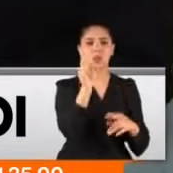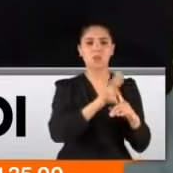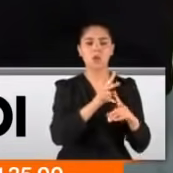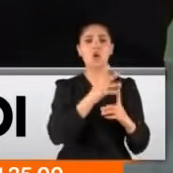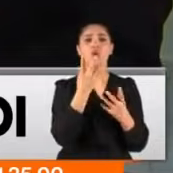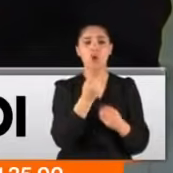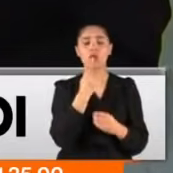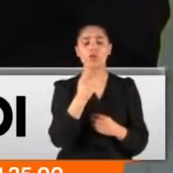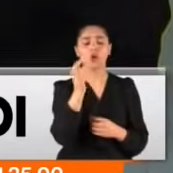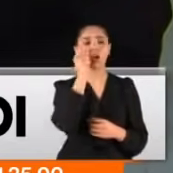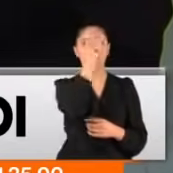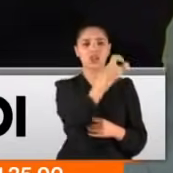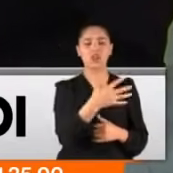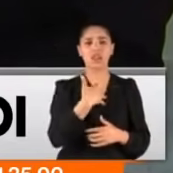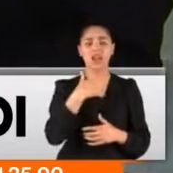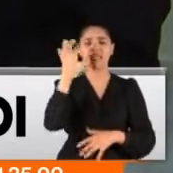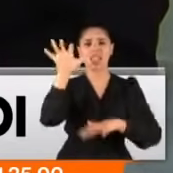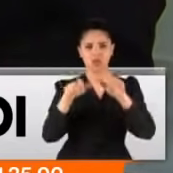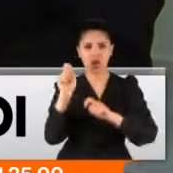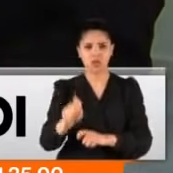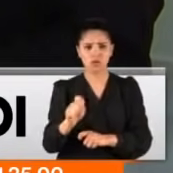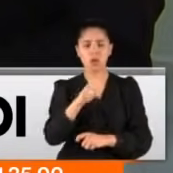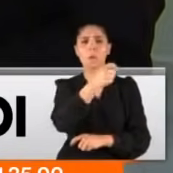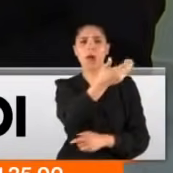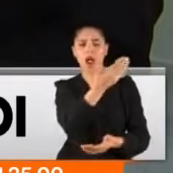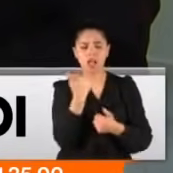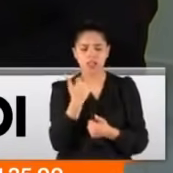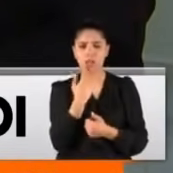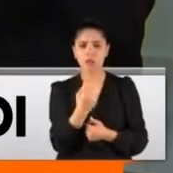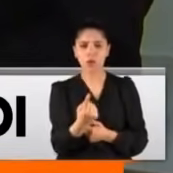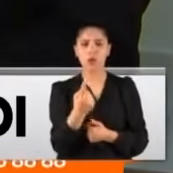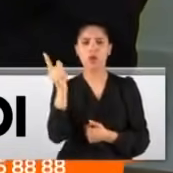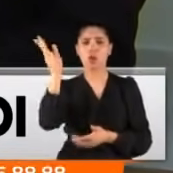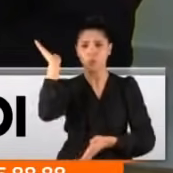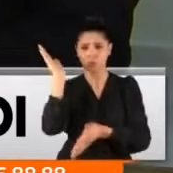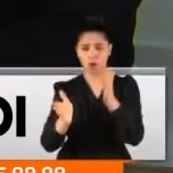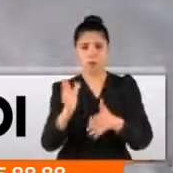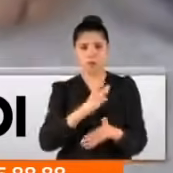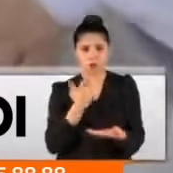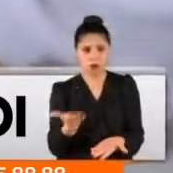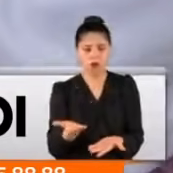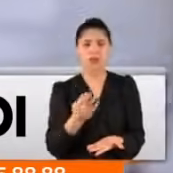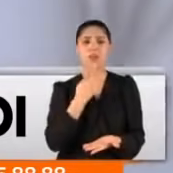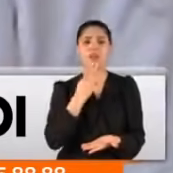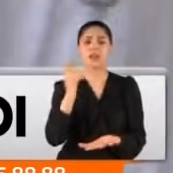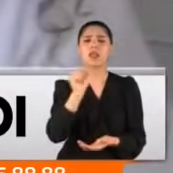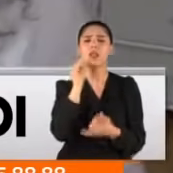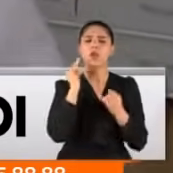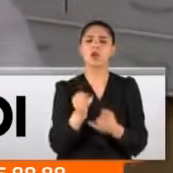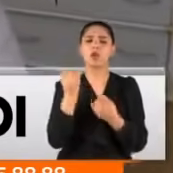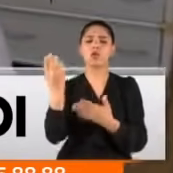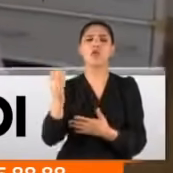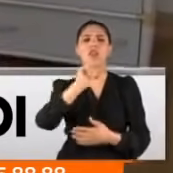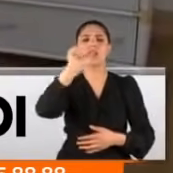olduğunu iddia eden bir kişi size tecavüz ediyor. Sizden haraç istiyor. Sizi ağır bir şekilde darp ediyor. Kadına korkunç anları